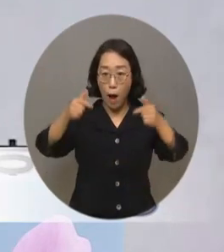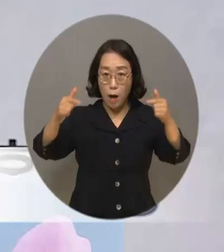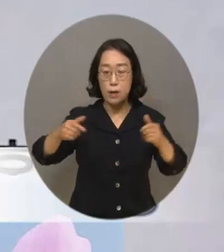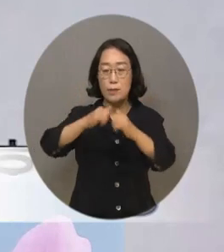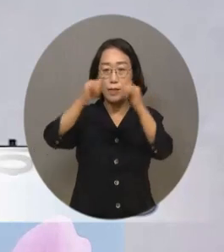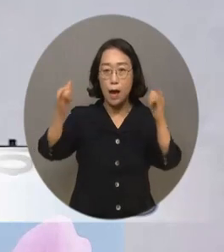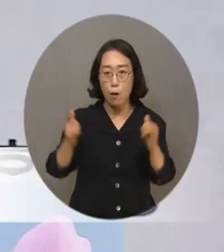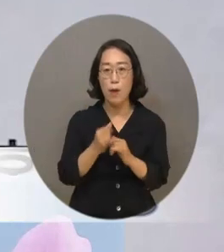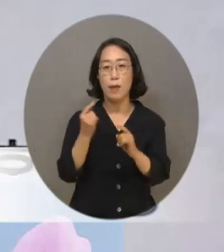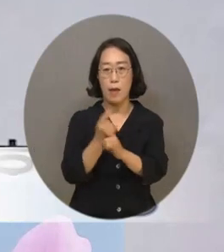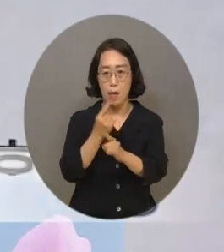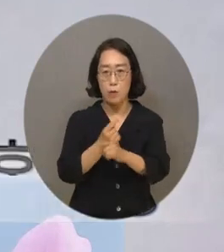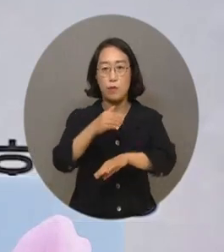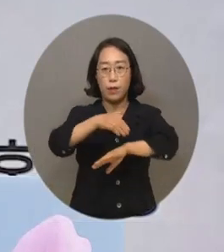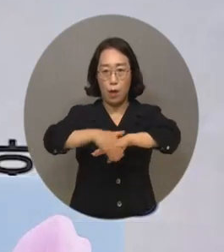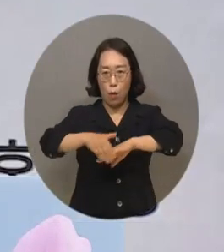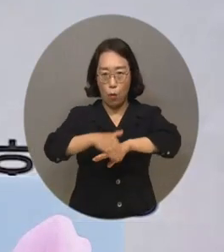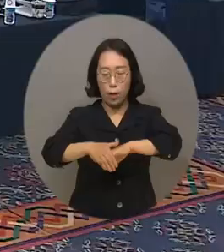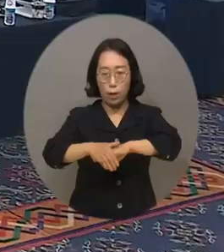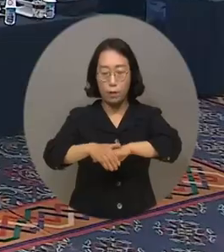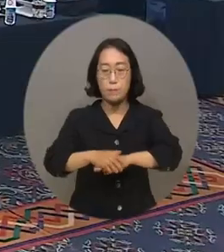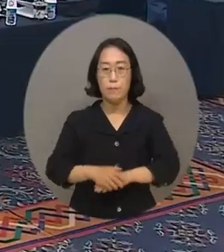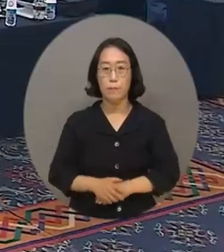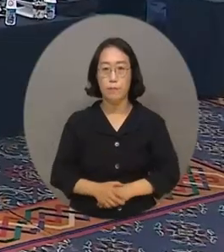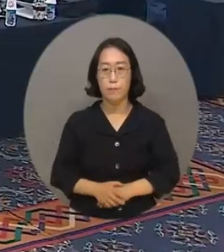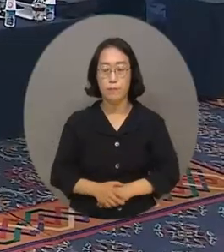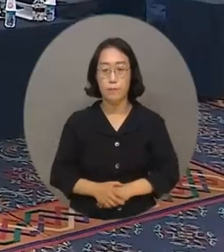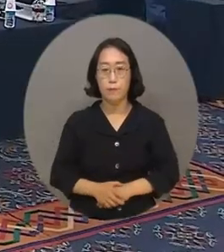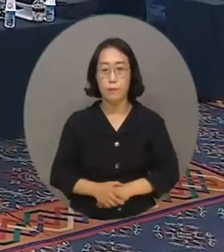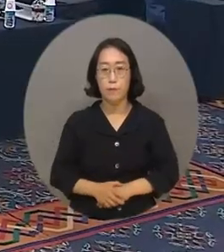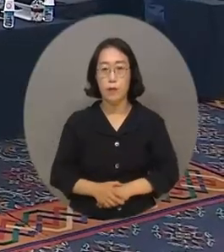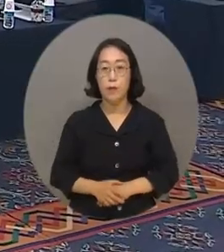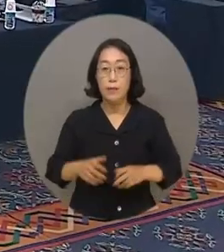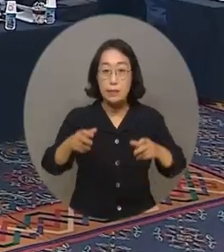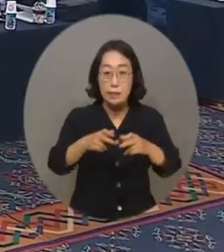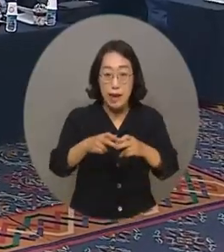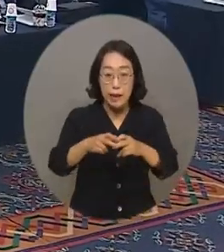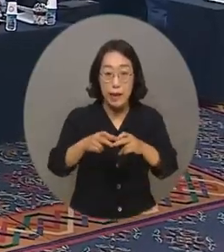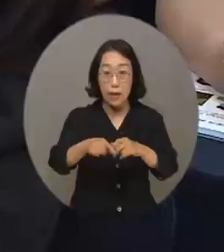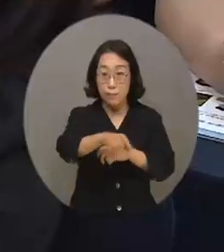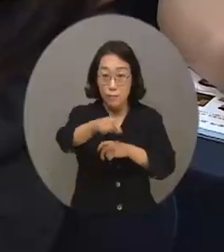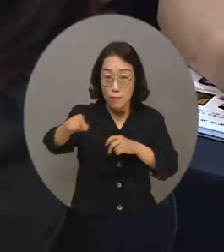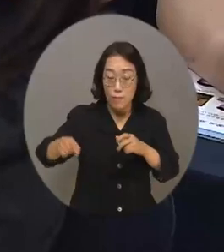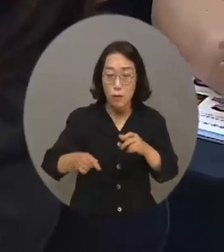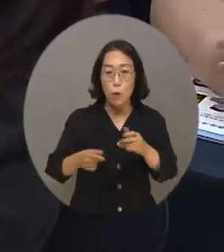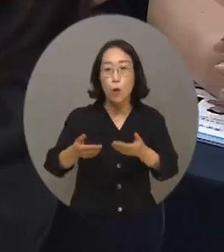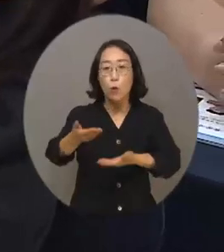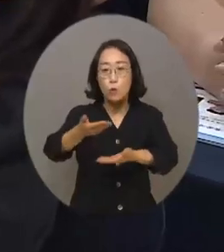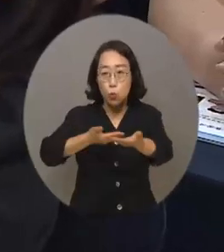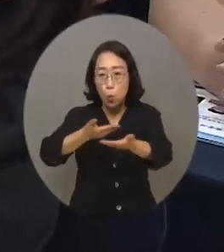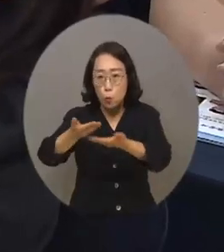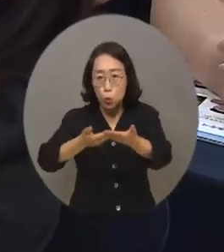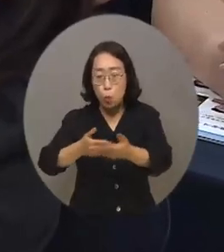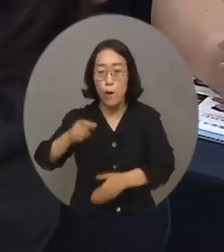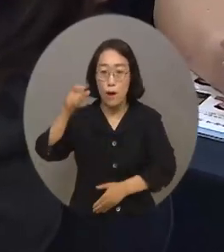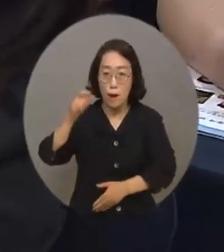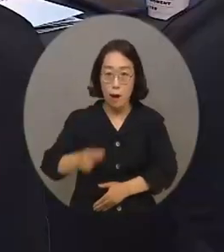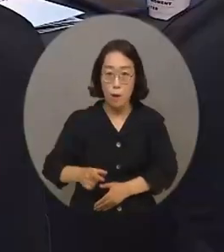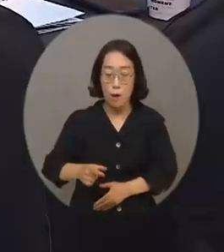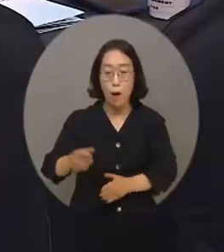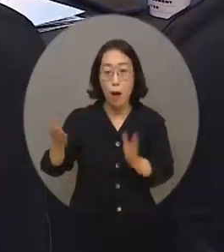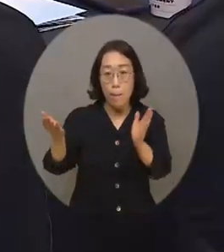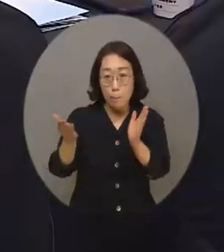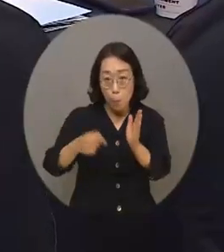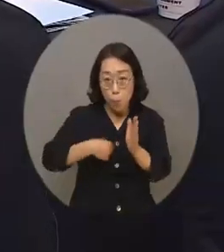환경을 개선해 나갈 계획입니다 그러면서 장회계와의 소통을 강화해 당사자를 위한 정책조립에